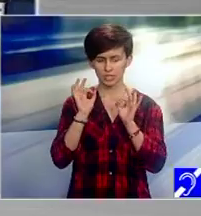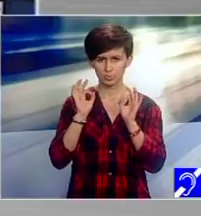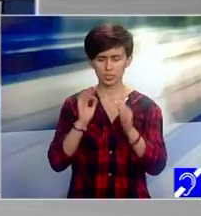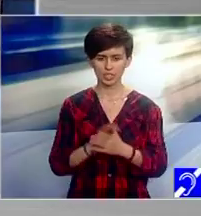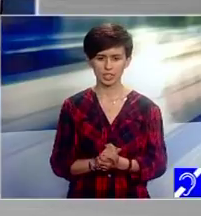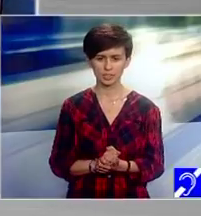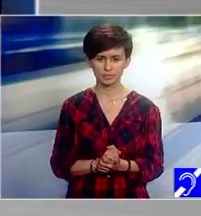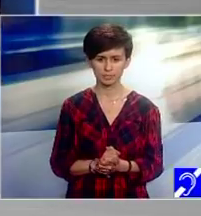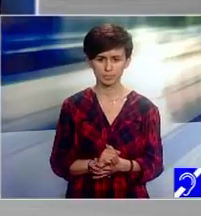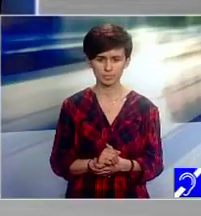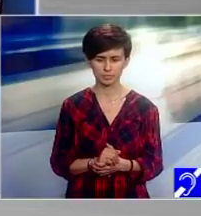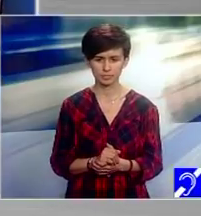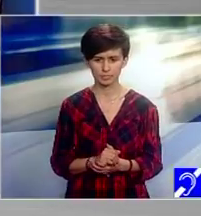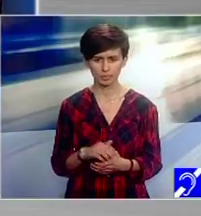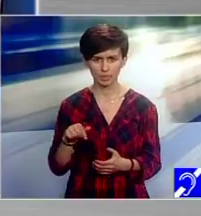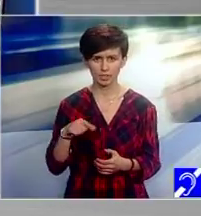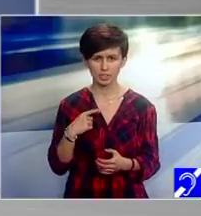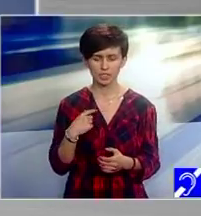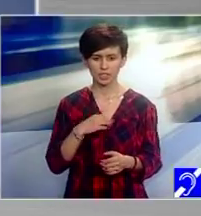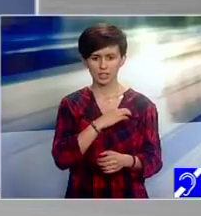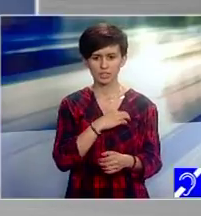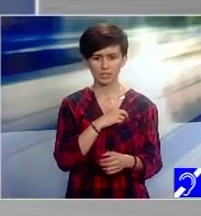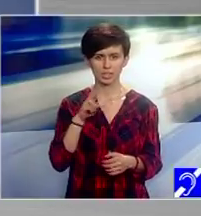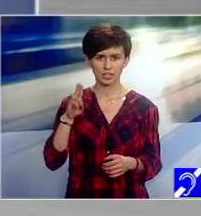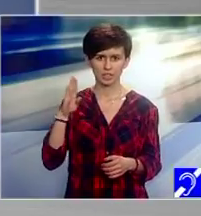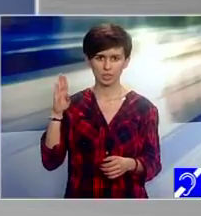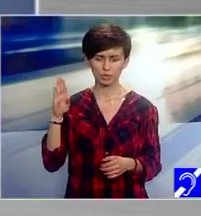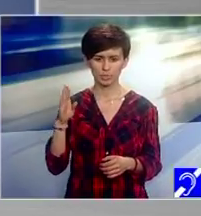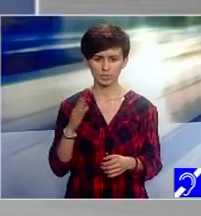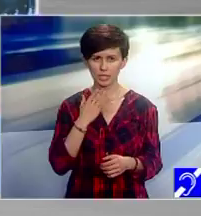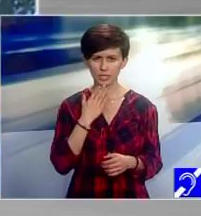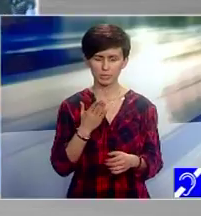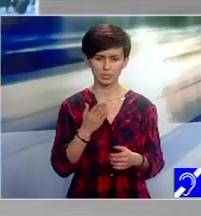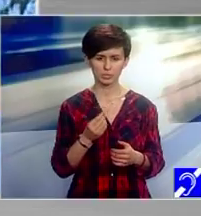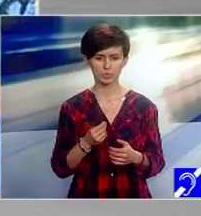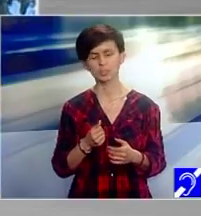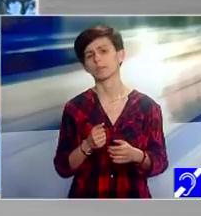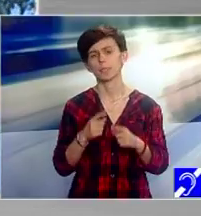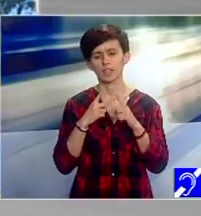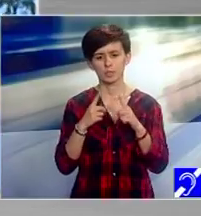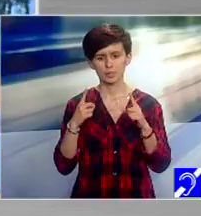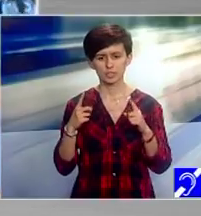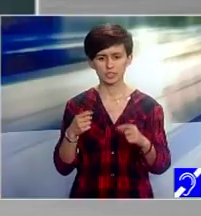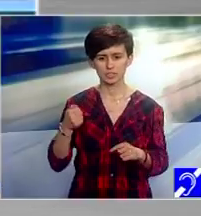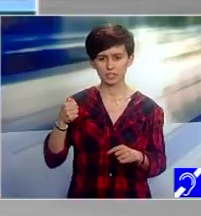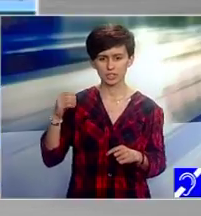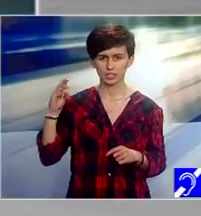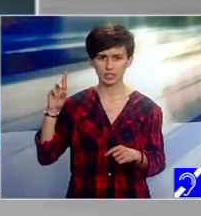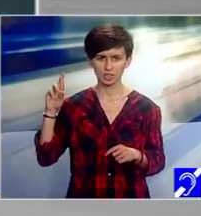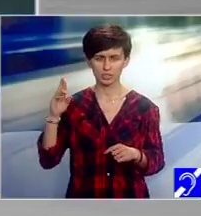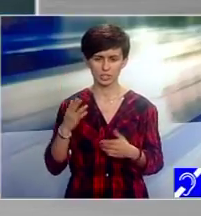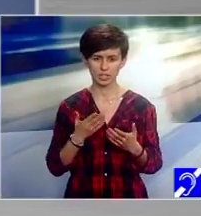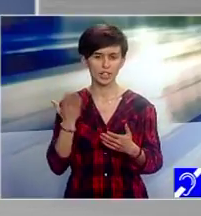ale Educației de la Universitatea Babeș-Bolyai. Mulțumim și domnului profesor Adrian Roșan, care a fost prezent acum câteva ediții la